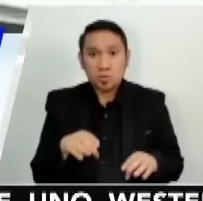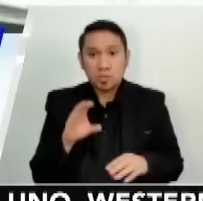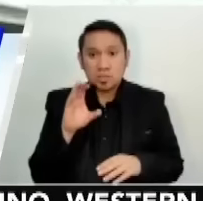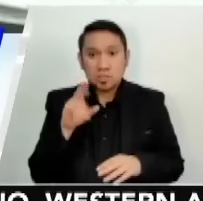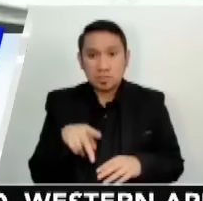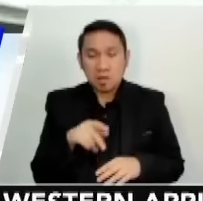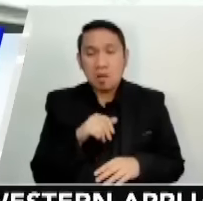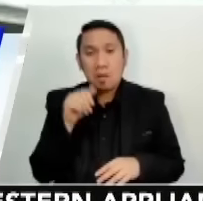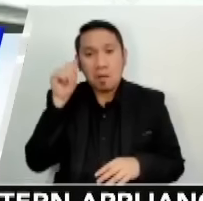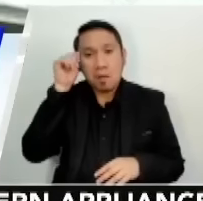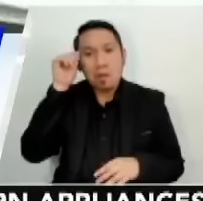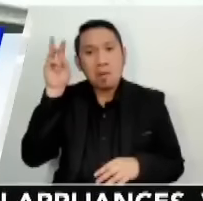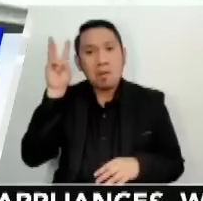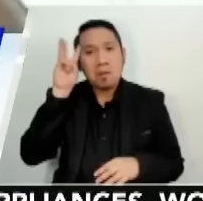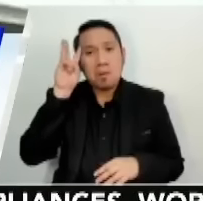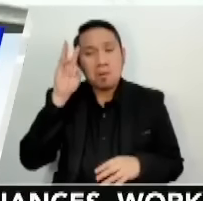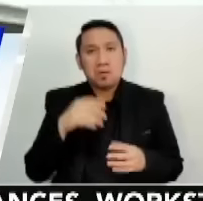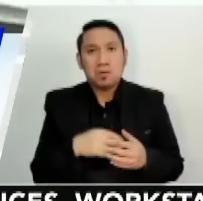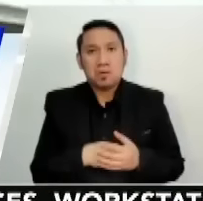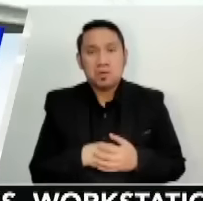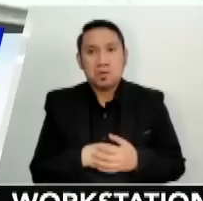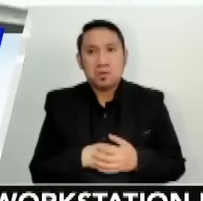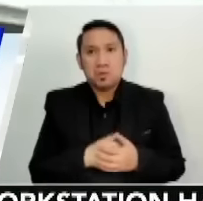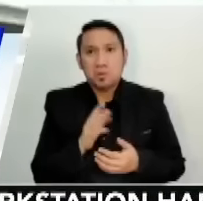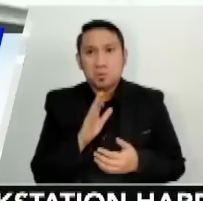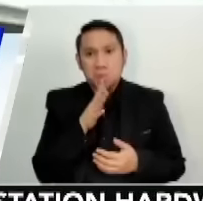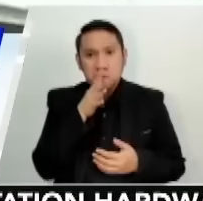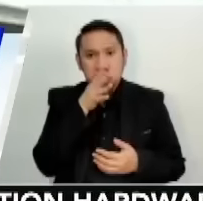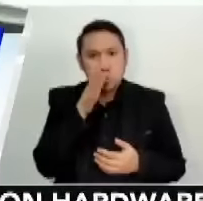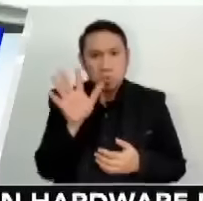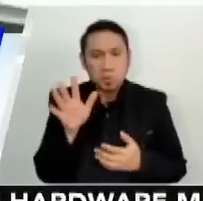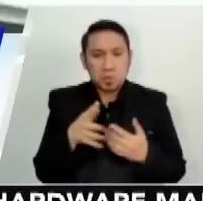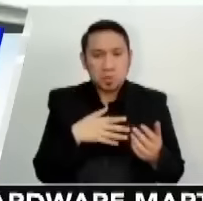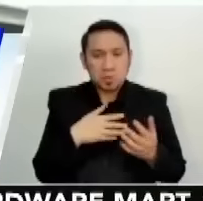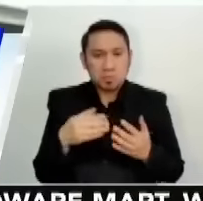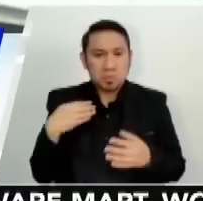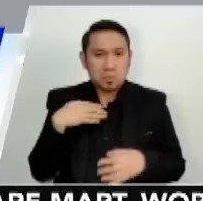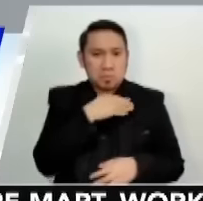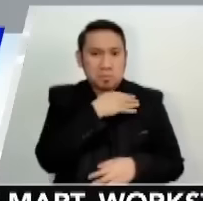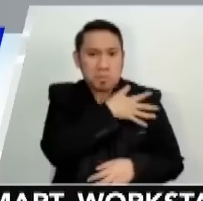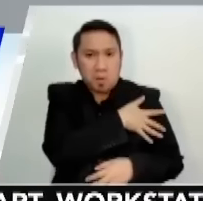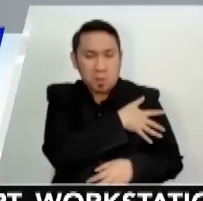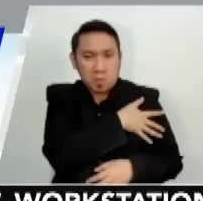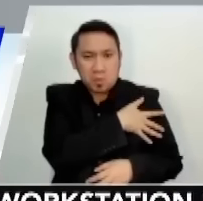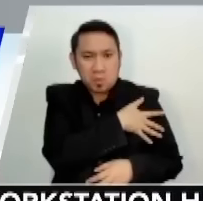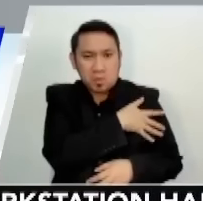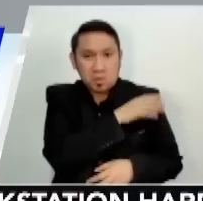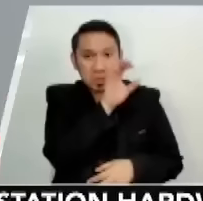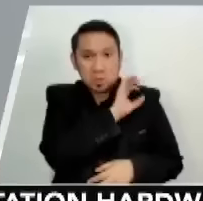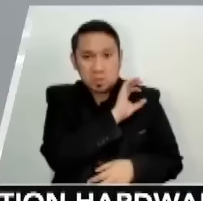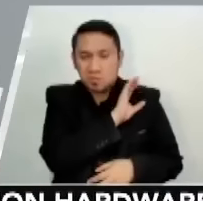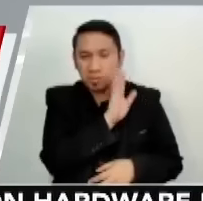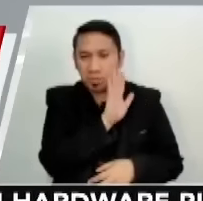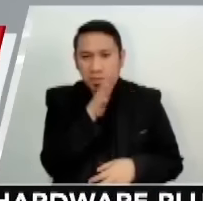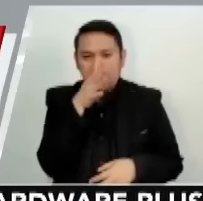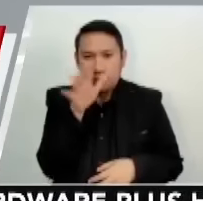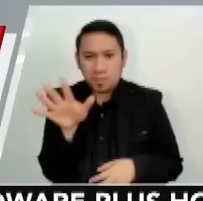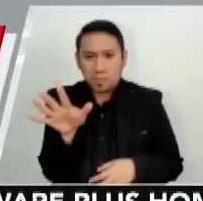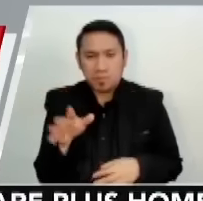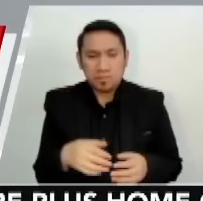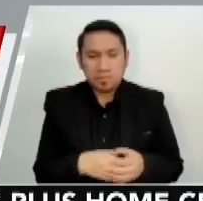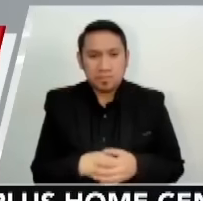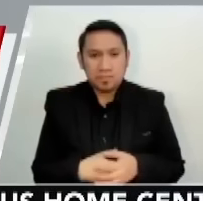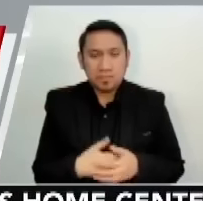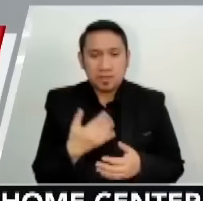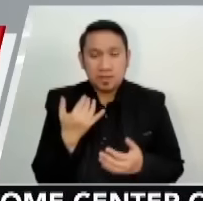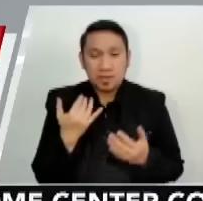na huwag pansinin yun kahit kumakalat na yung ketchup dun sa likod ko. Kailangan natin na mapagmasid